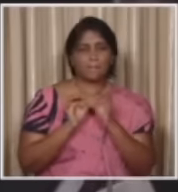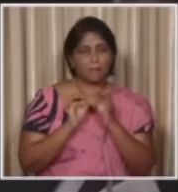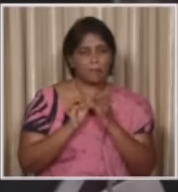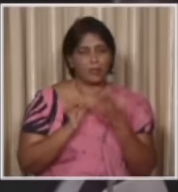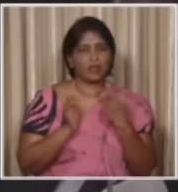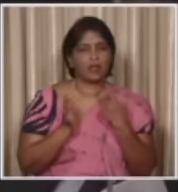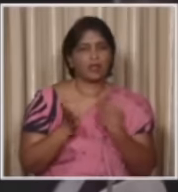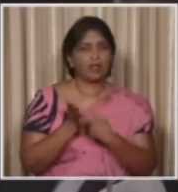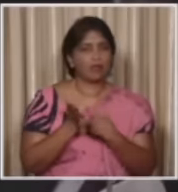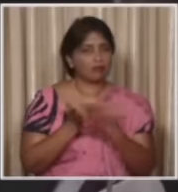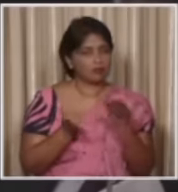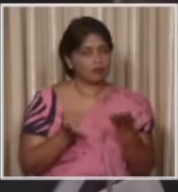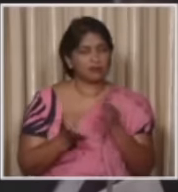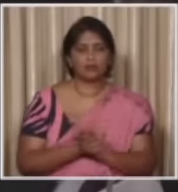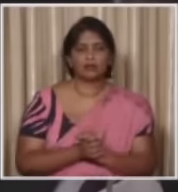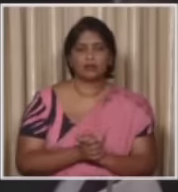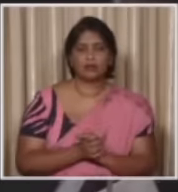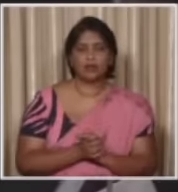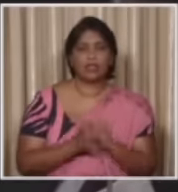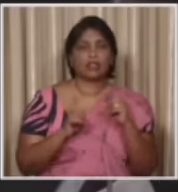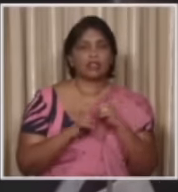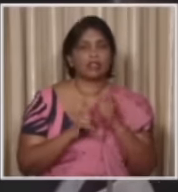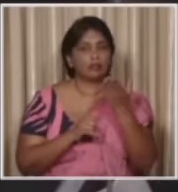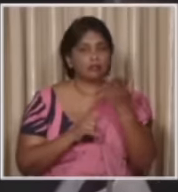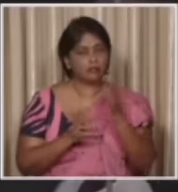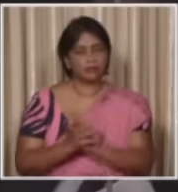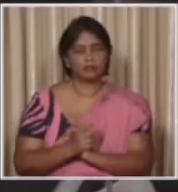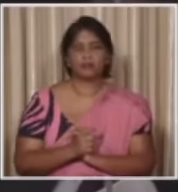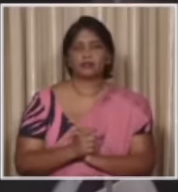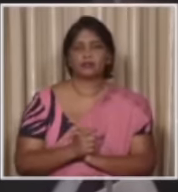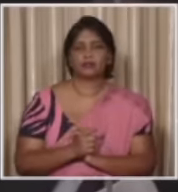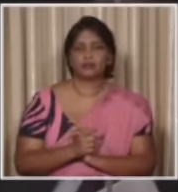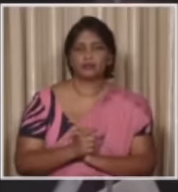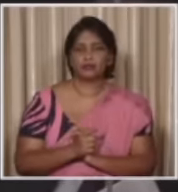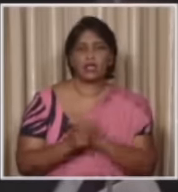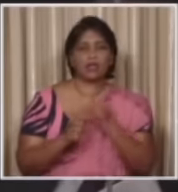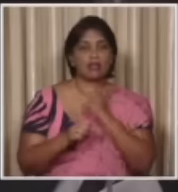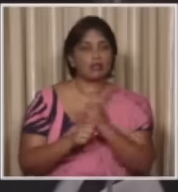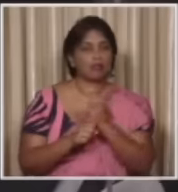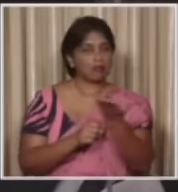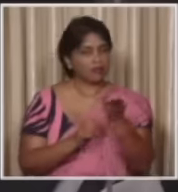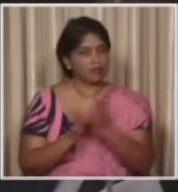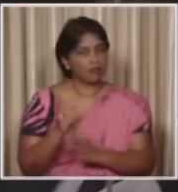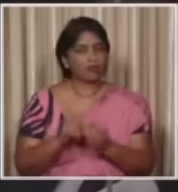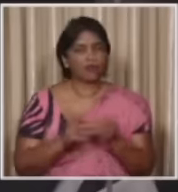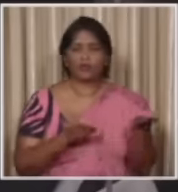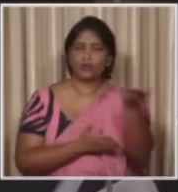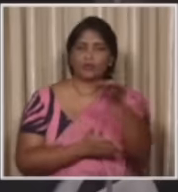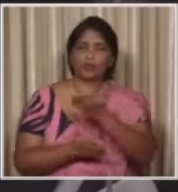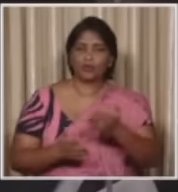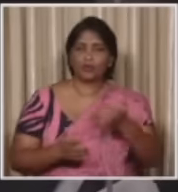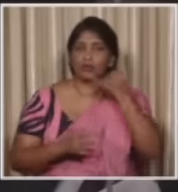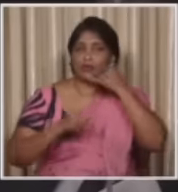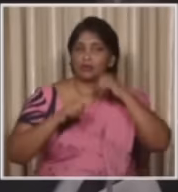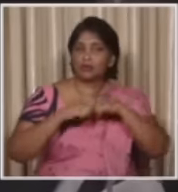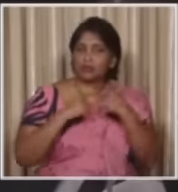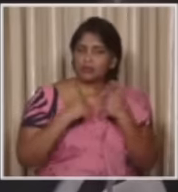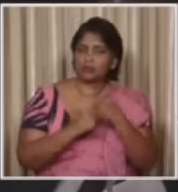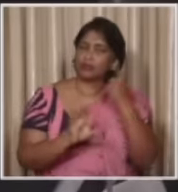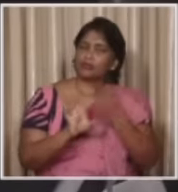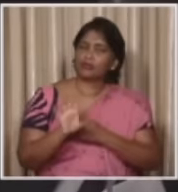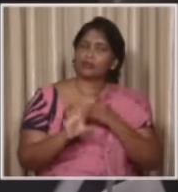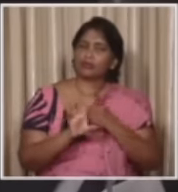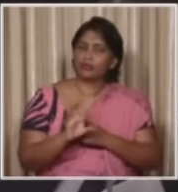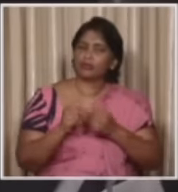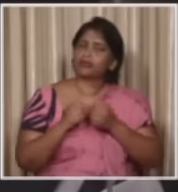ඉන්නවා රාජසරන්ද මැතිතුමා ඉන්නවා දිලිප් එදාරච්චි මැතිතුමා ඉන්නවා ගයන්ත කරුණාතිලක මැතිතුමා මේ මේගොල්ලෝ සජබ වෙනුවෙන් දැන් අවුරුදු